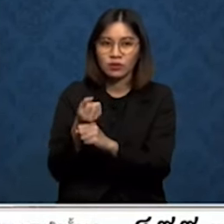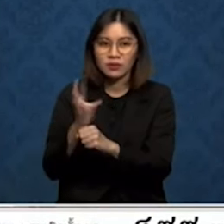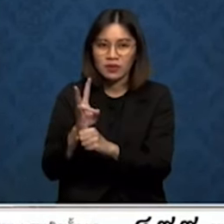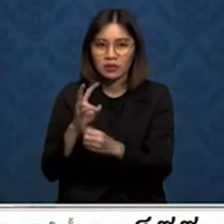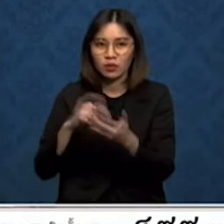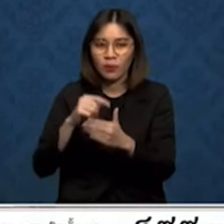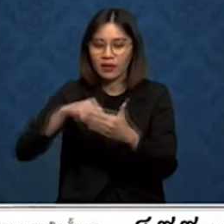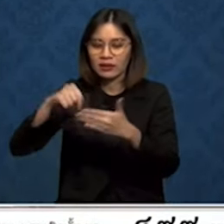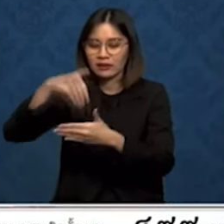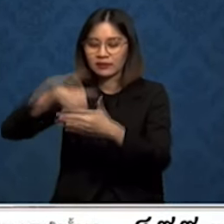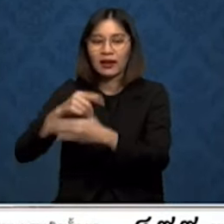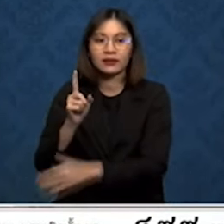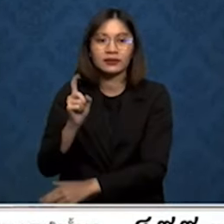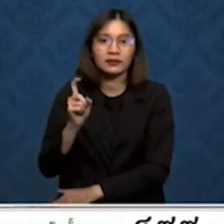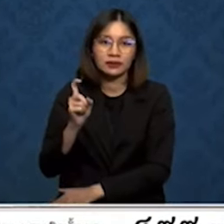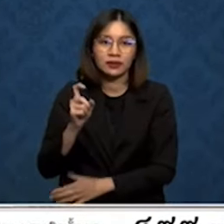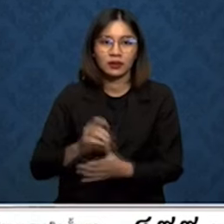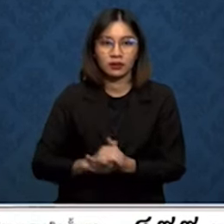ยังลงคะแนนไม่ได้